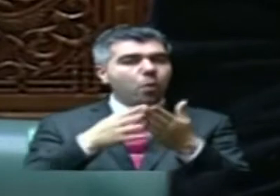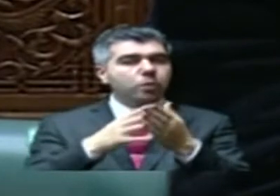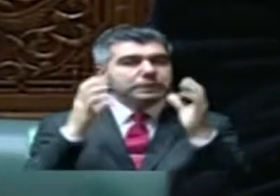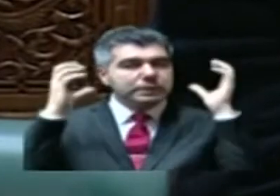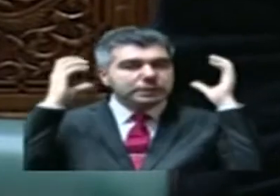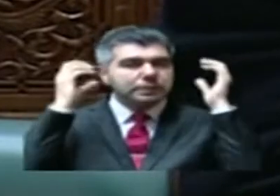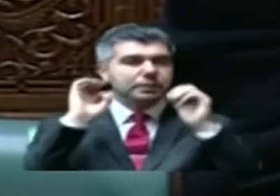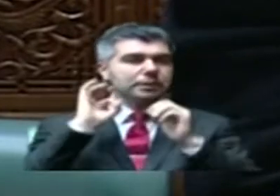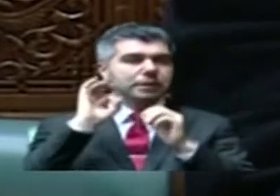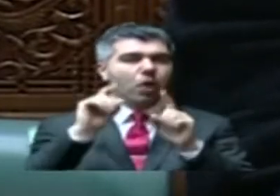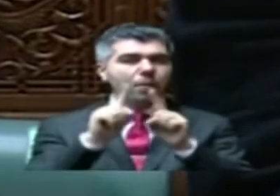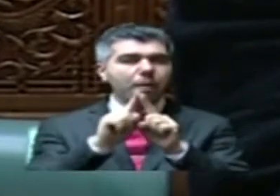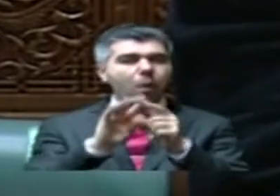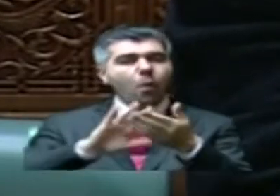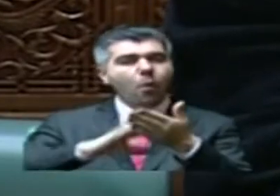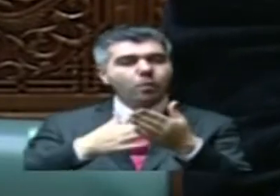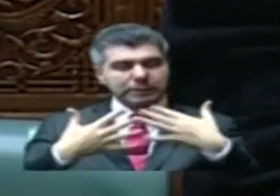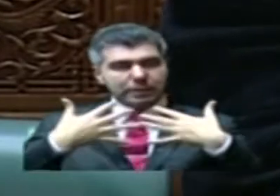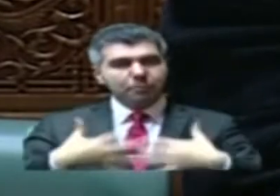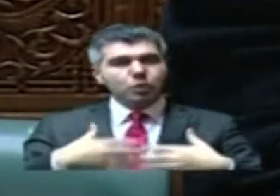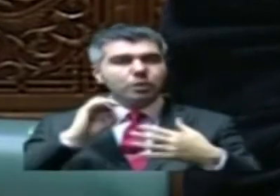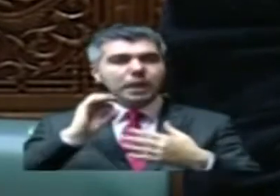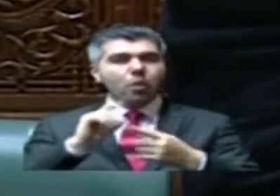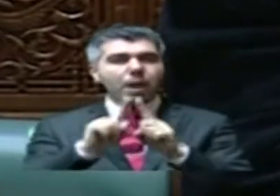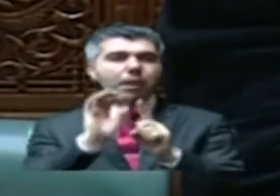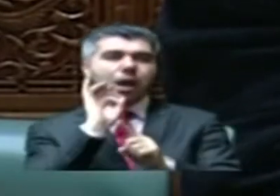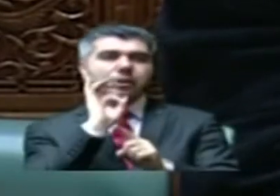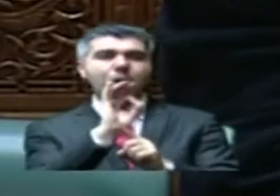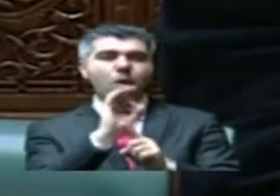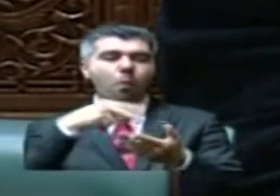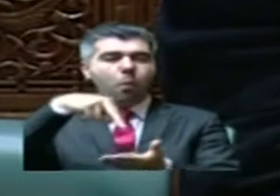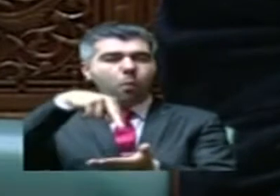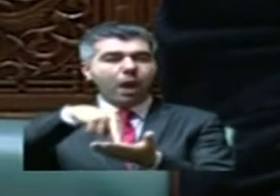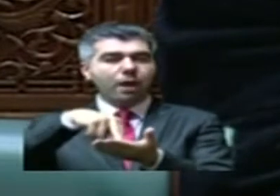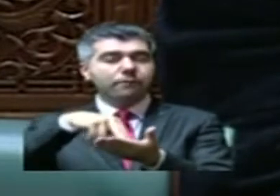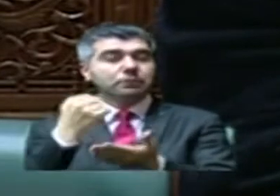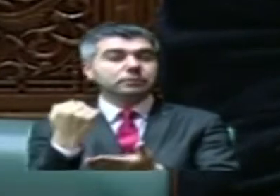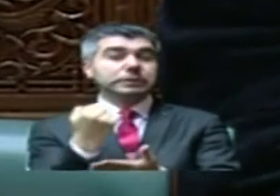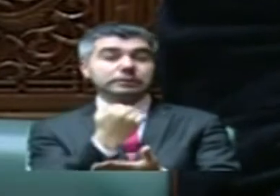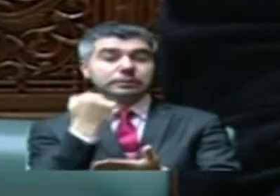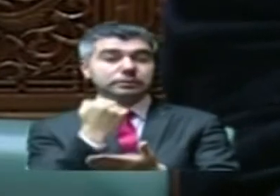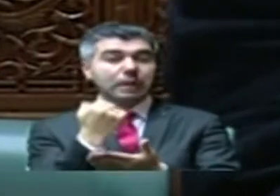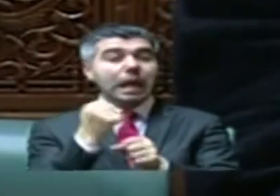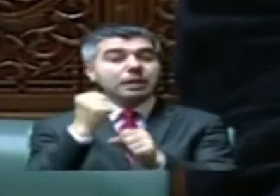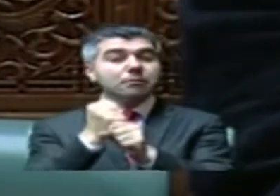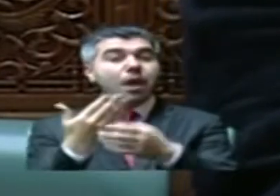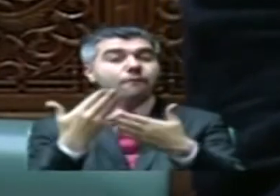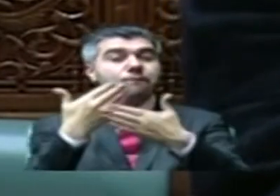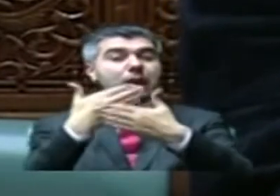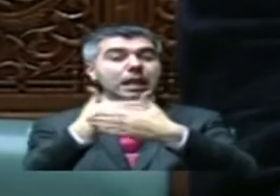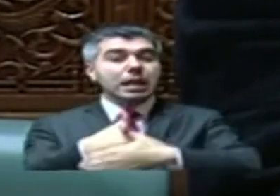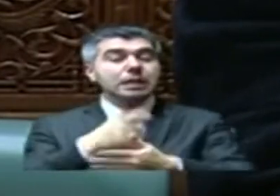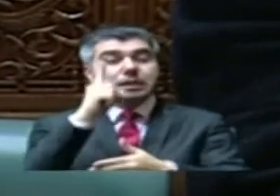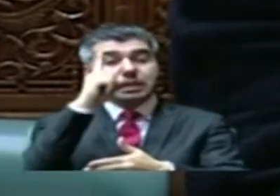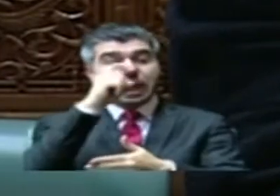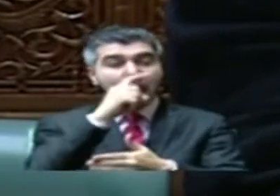أدوات الوقاية والحماية والألبسة الخاصة، فضلا عن الوقوف لساعات طويلة والاشتغال ليلا في ظروف صعبة.